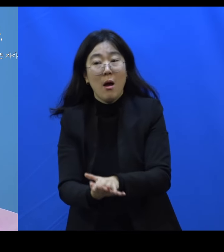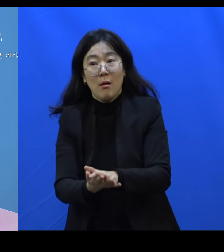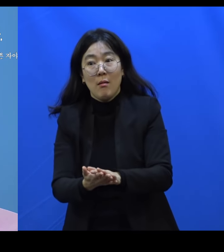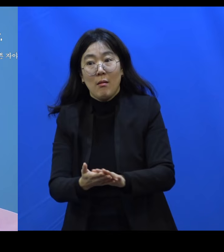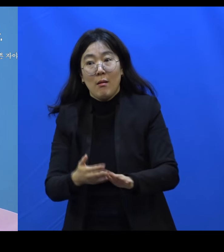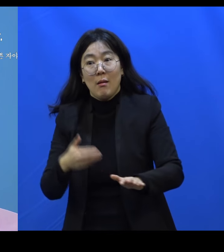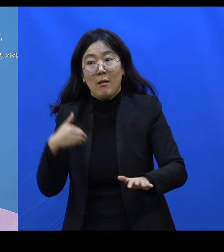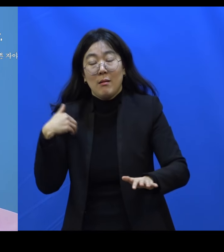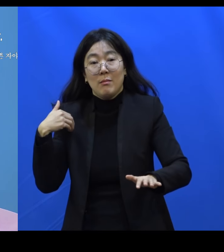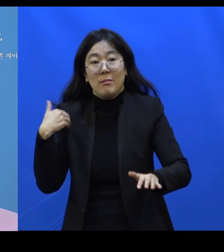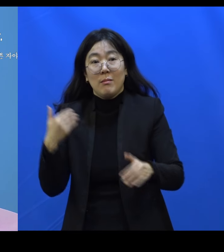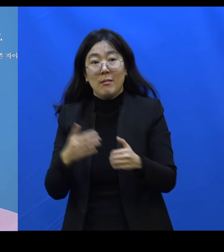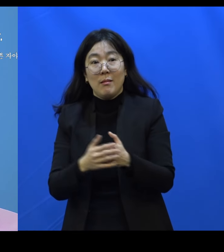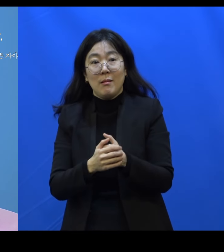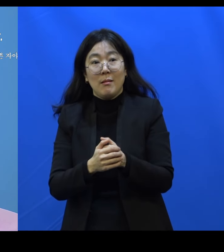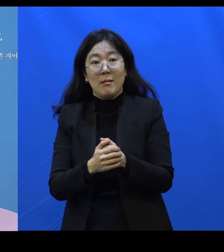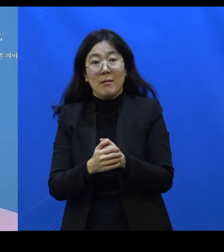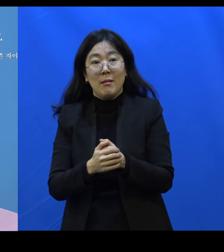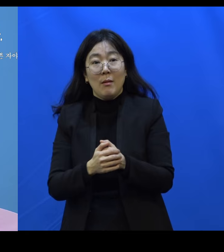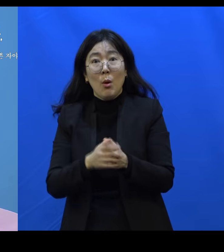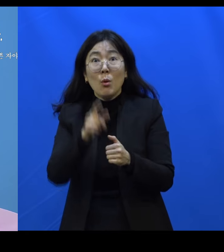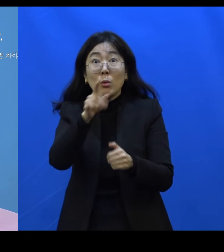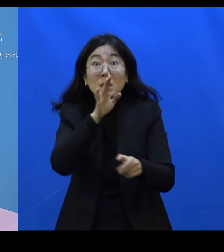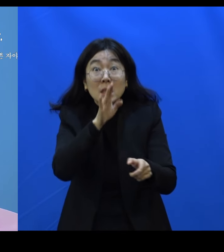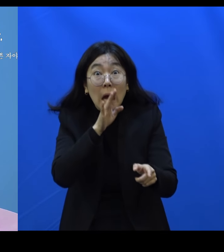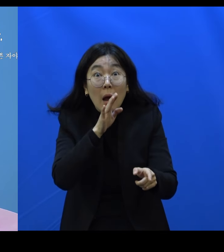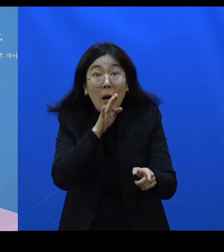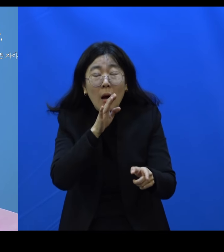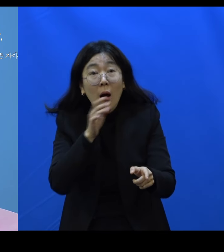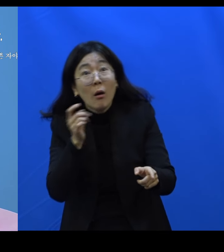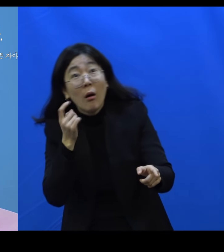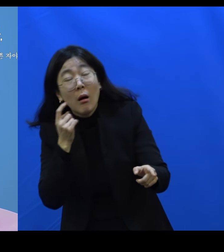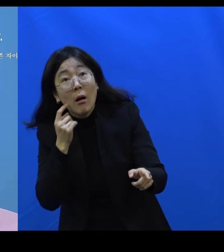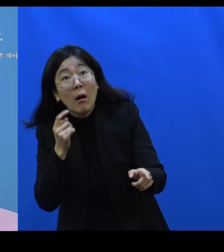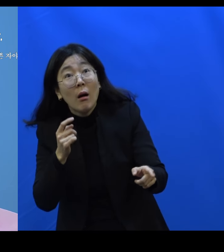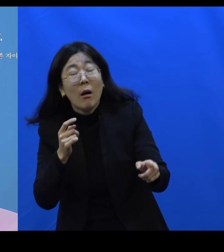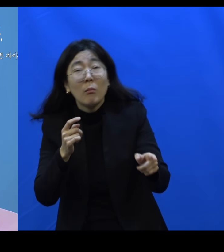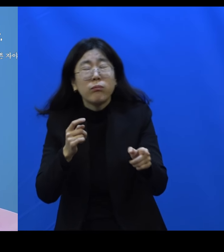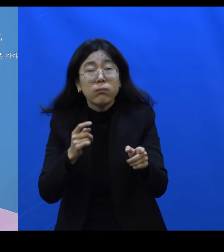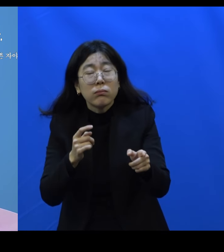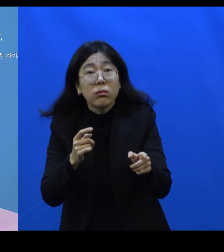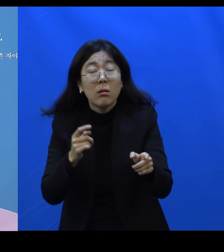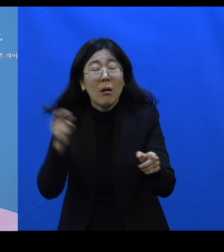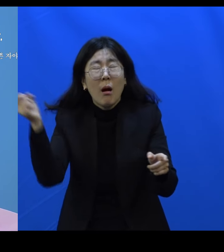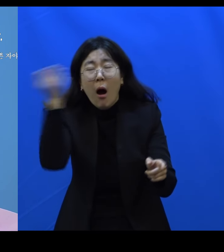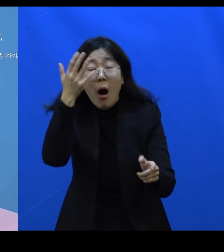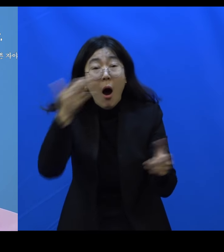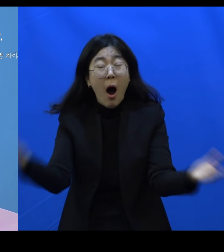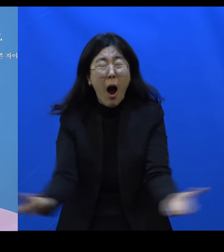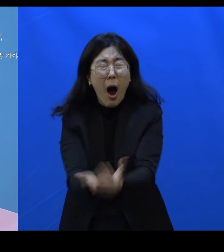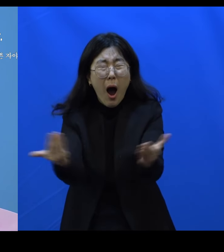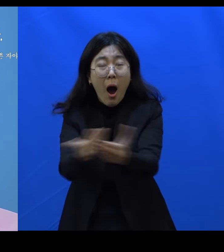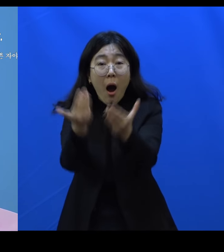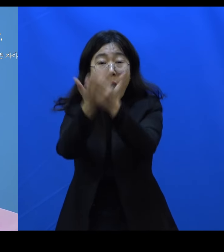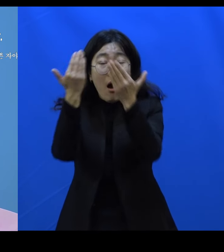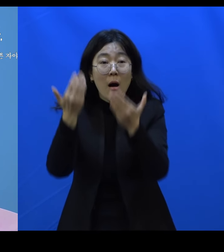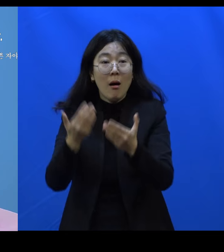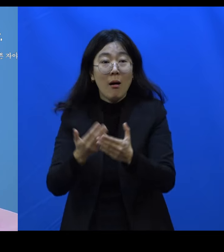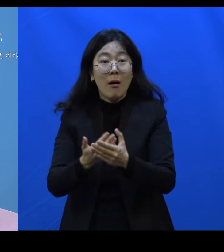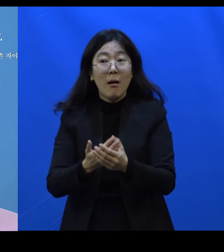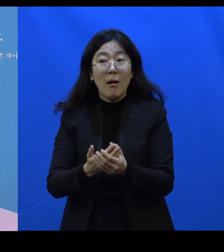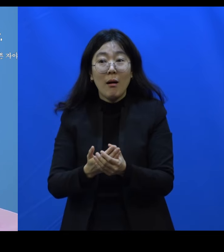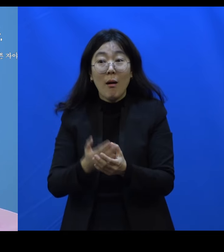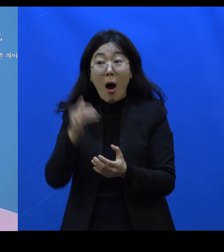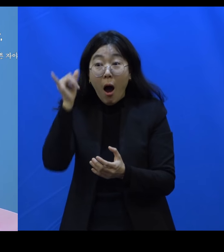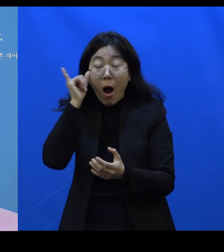갑자기 현실이 돼가지고 꿈에도 못 꾸던 미래가 현실이 돼서 우리를 어디론가 데리고 와요. 근데